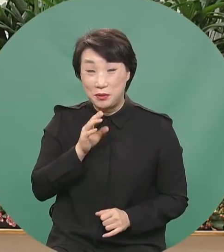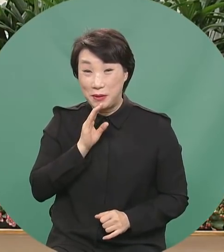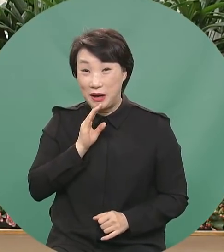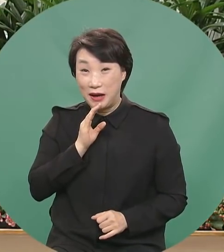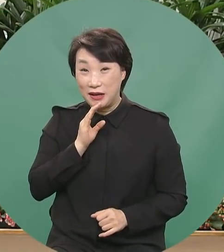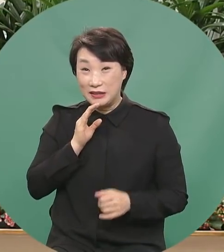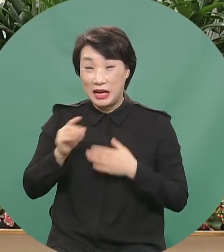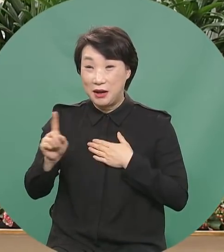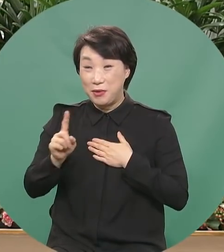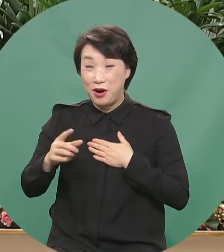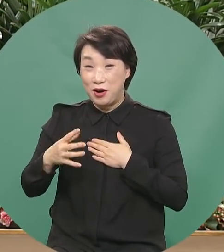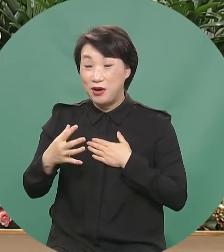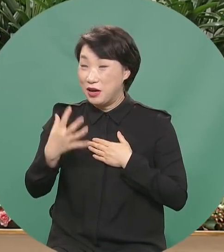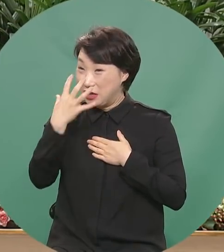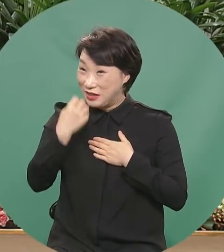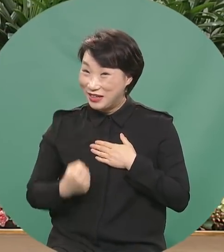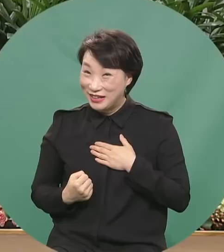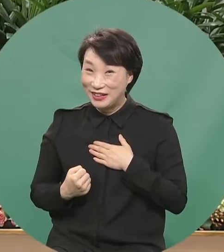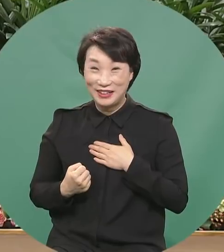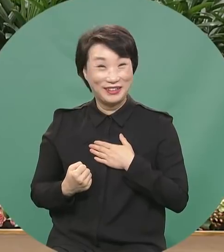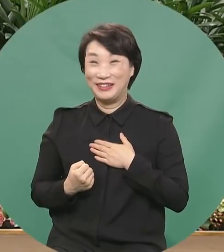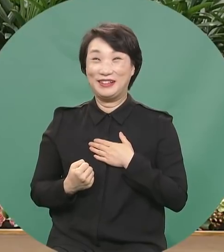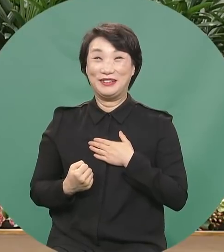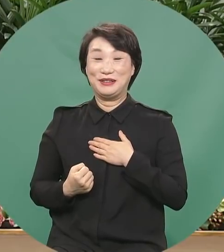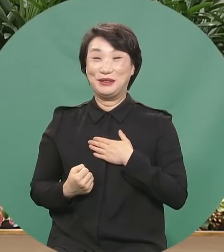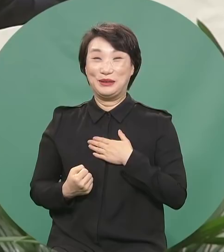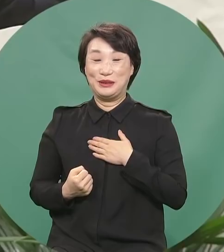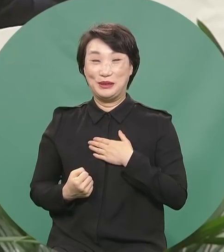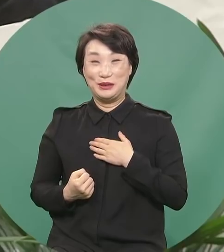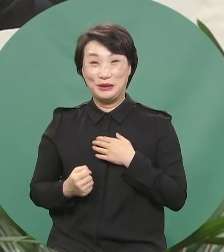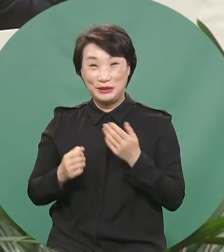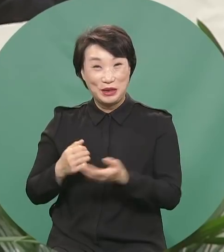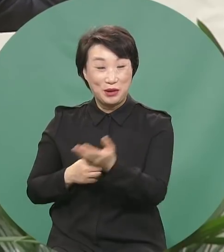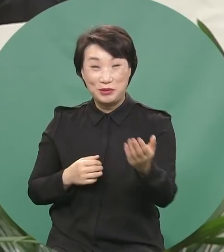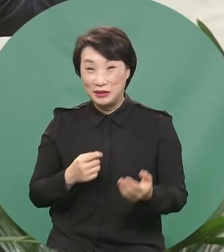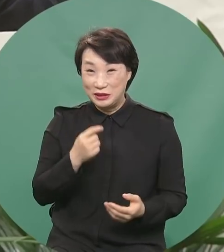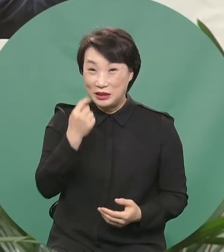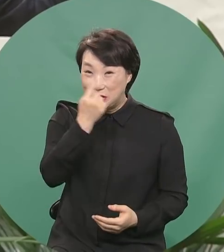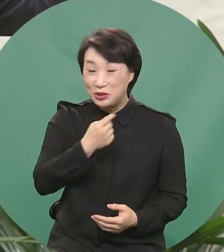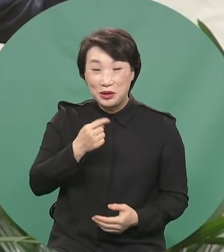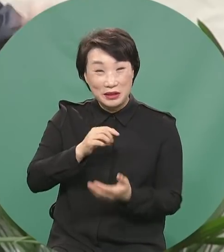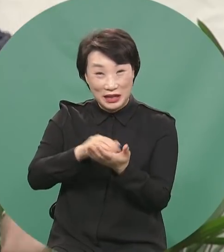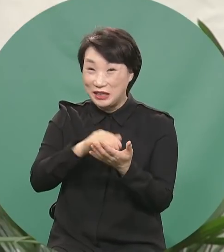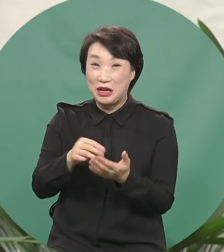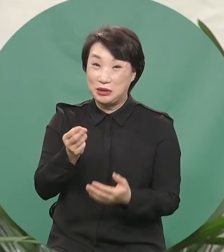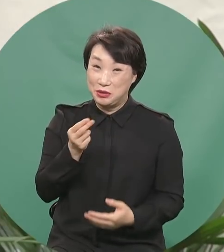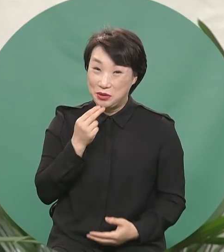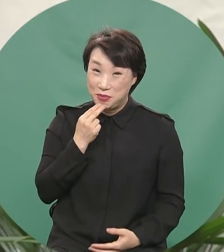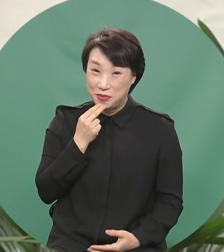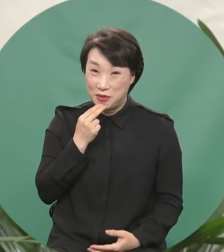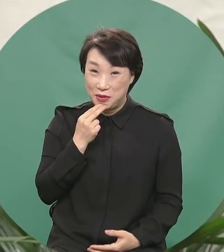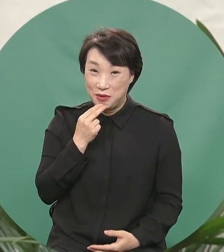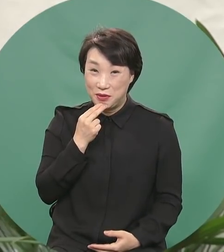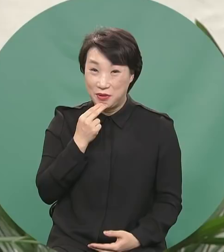대단히 수집 만나는 사실, 수집 맞는다는 사실을 이성적 계산으로 나오지 않기